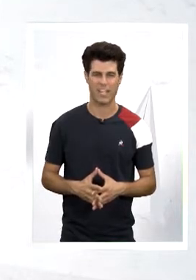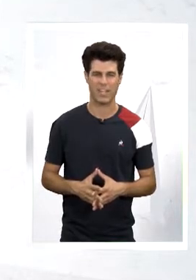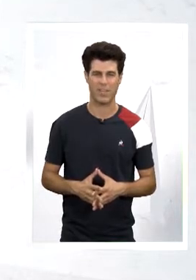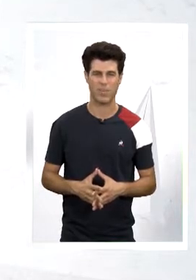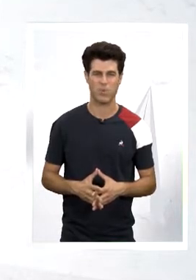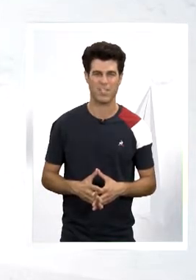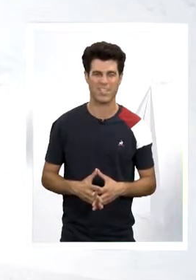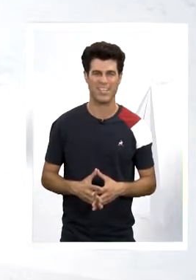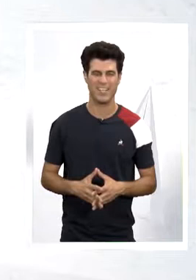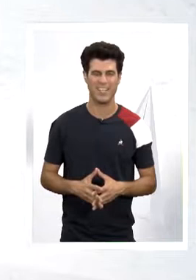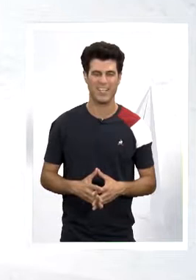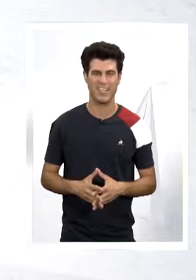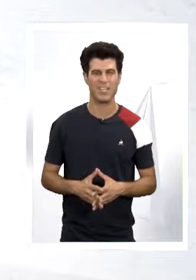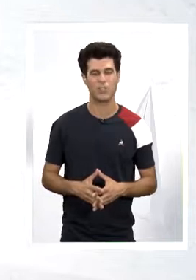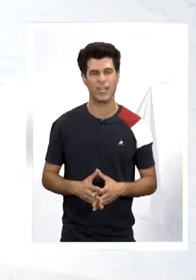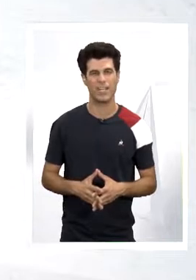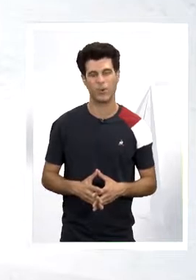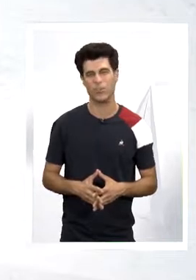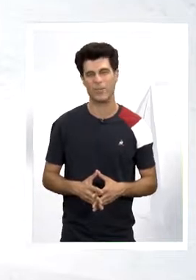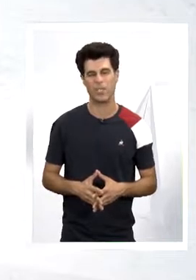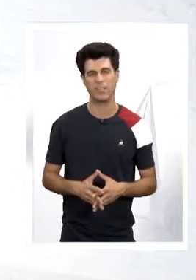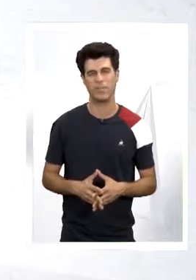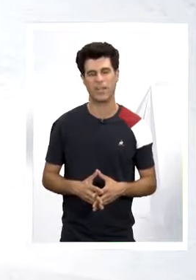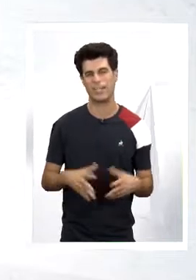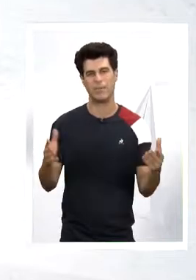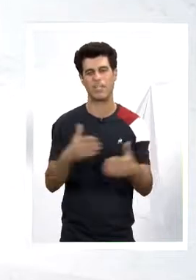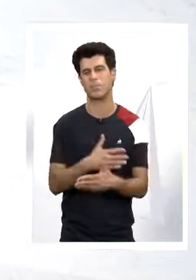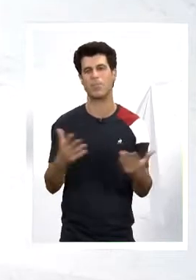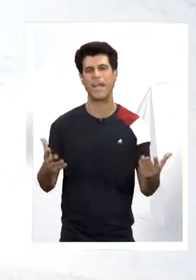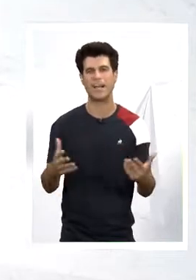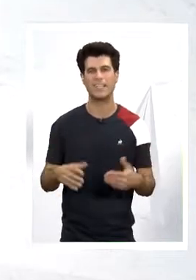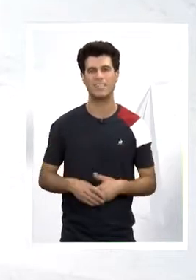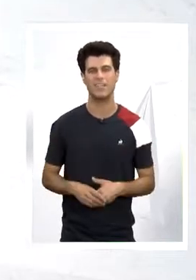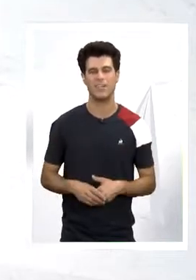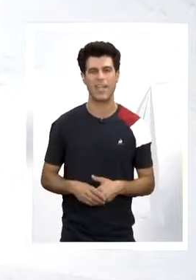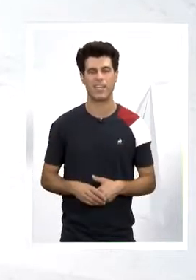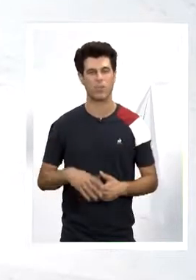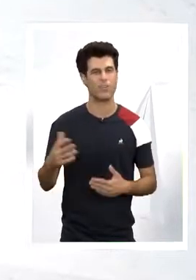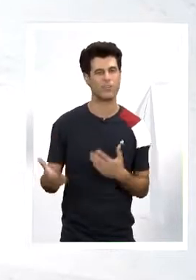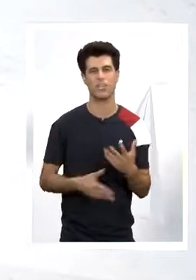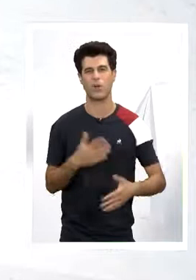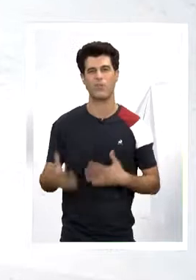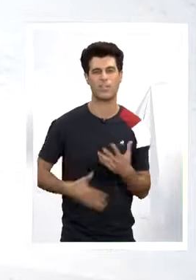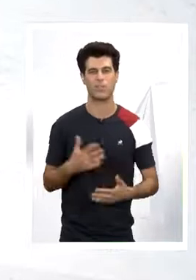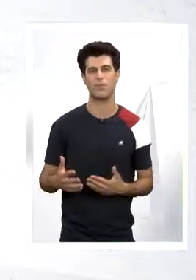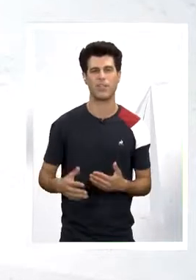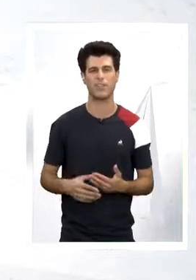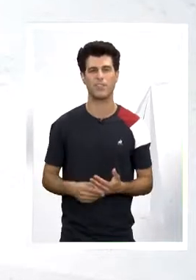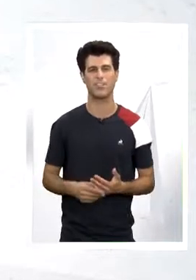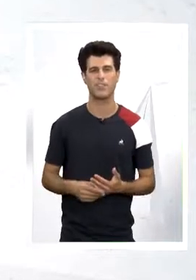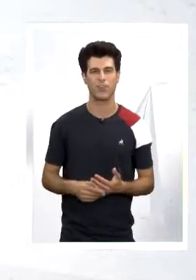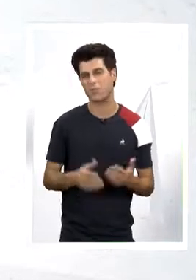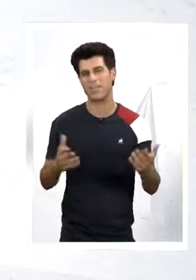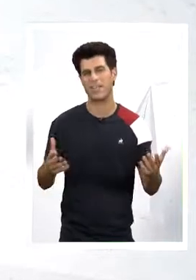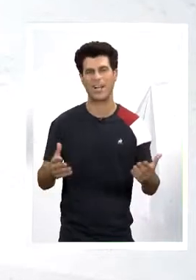כולנו מתגעגעים לחיבוק הזה. יש עוד דברים שאתם רגילים לעשות ביחד? מאיר, יש עוד דברים שאתה אוהב לעשות עם